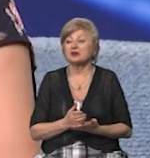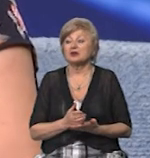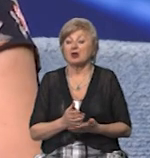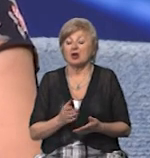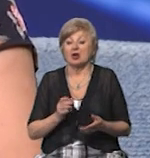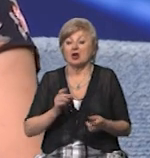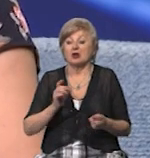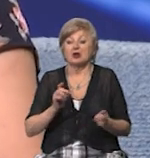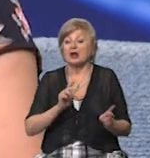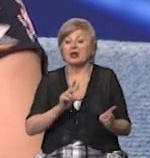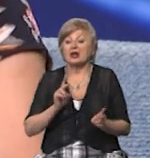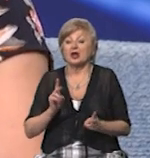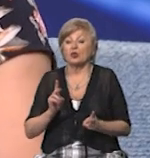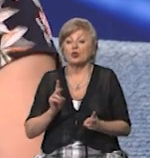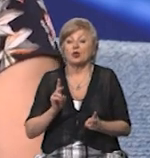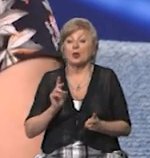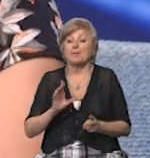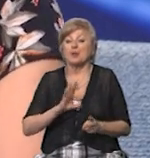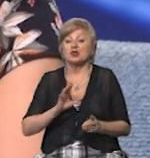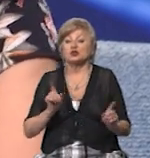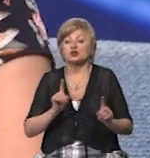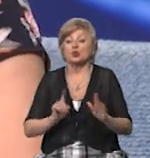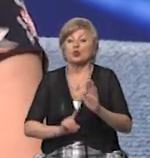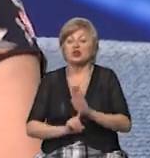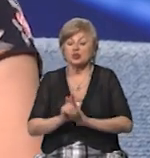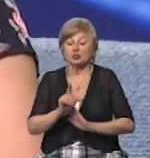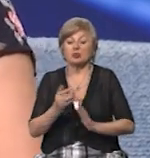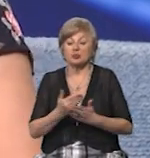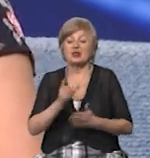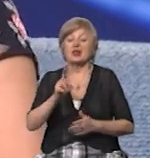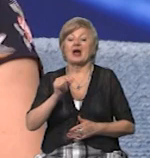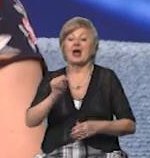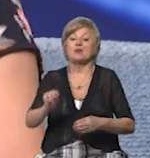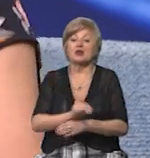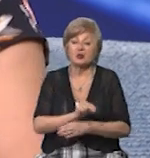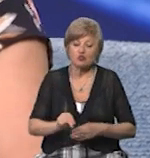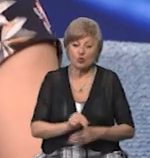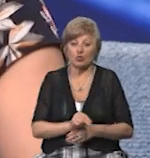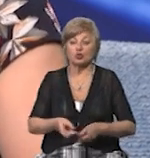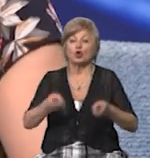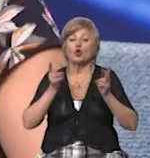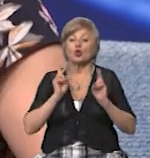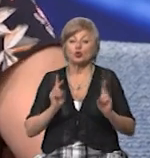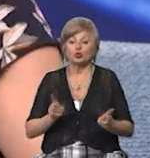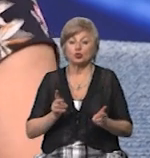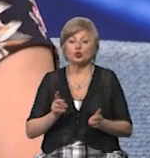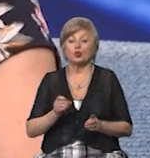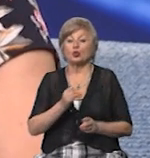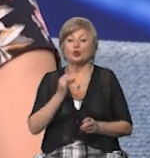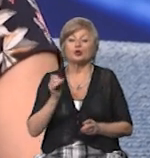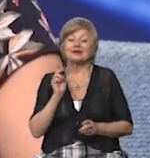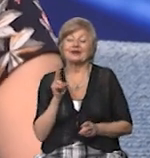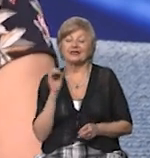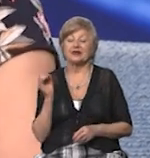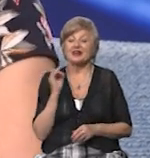в яких планах було те, що розпочнеться капітальний ремонт ось на цьому перехресті? Хто з тих, хто